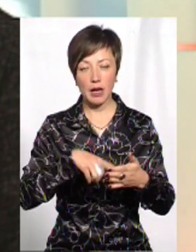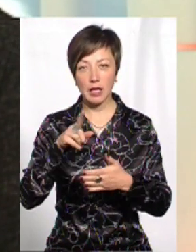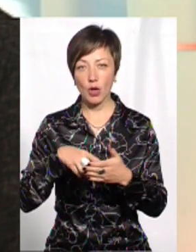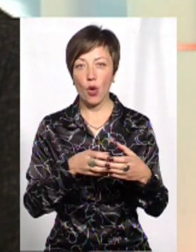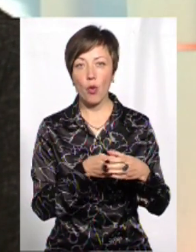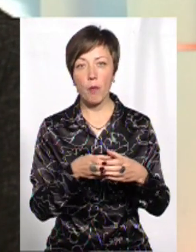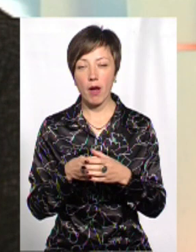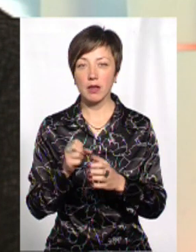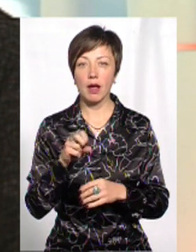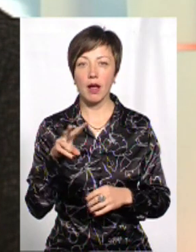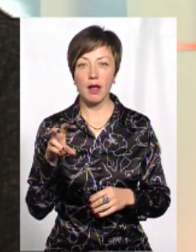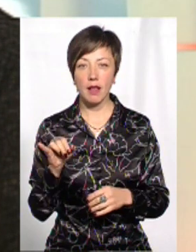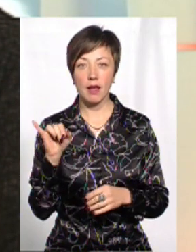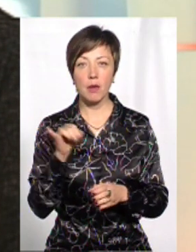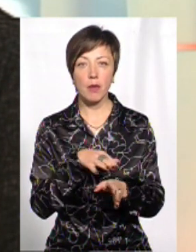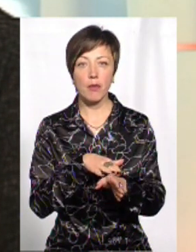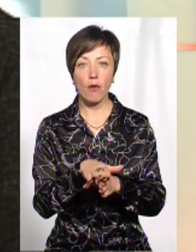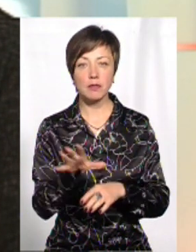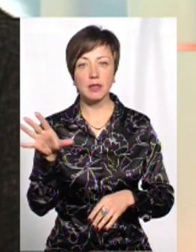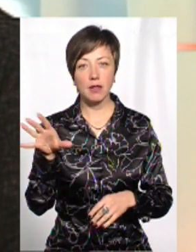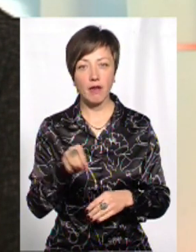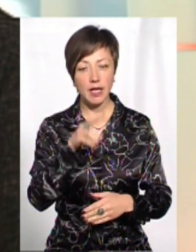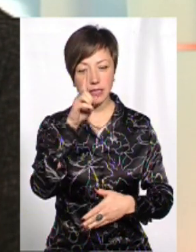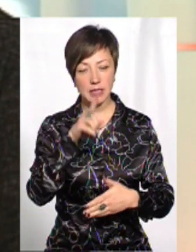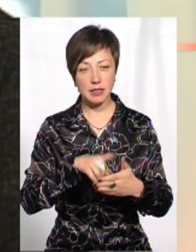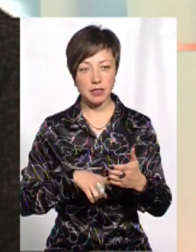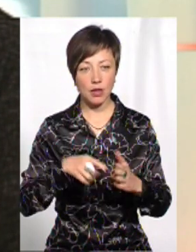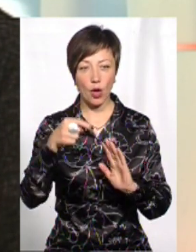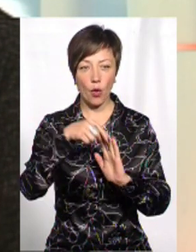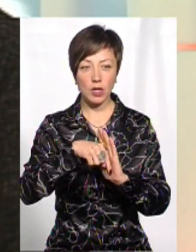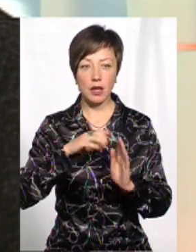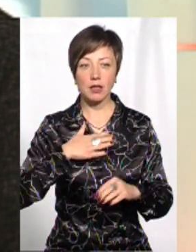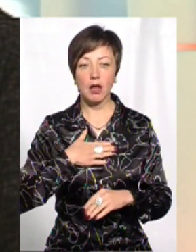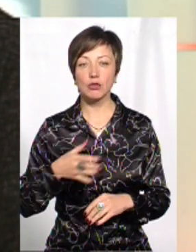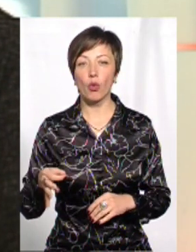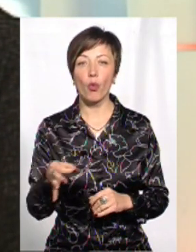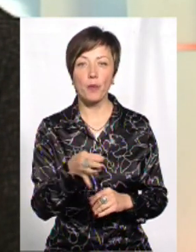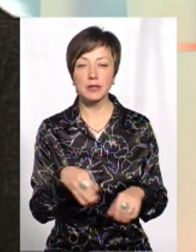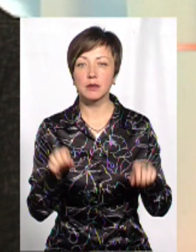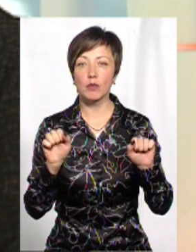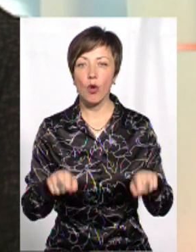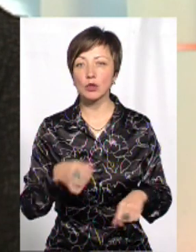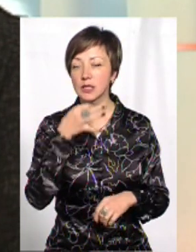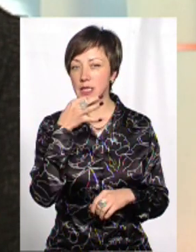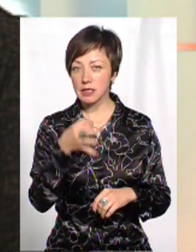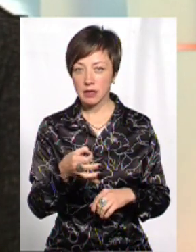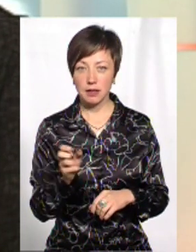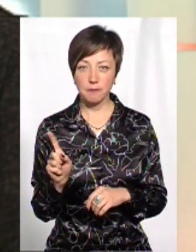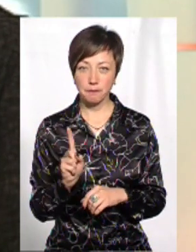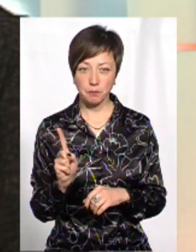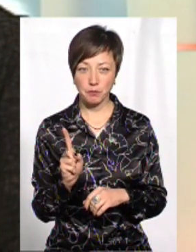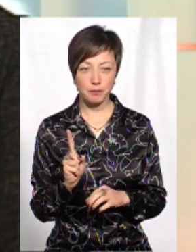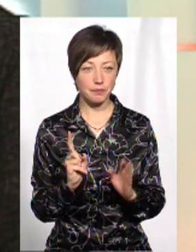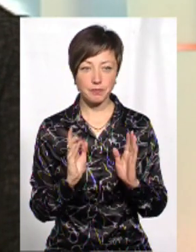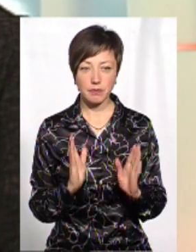громади, а й повністю на весь релігійний контекст нашої області. Можна сказати, що